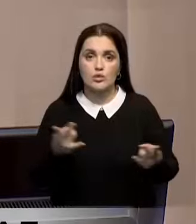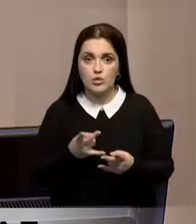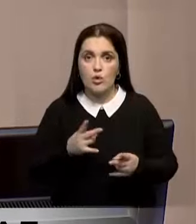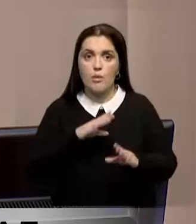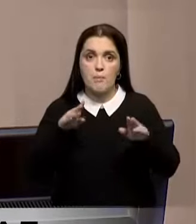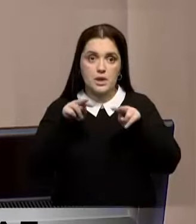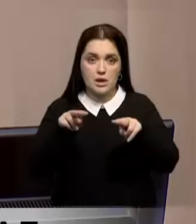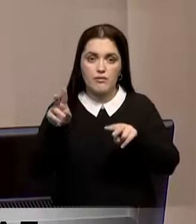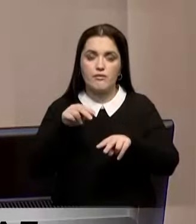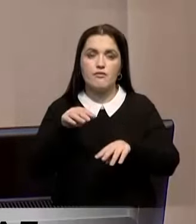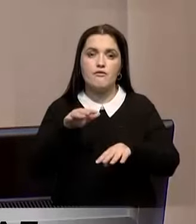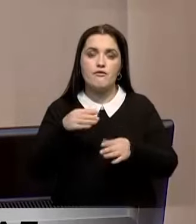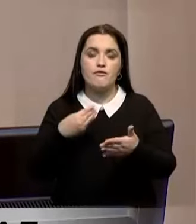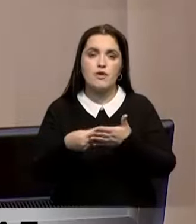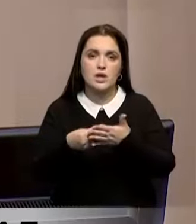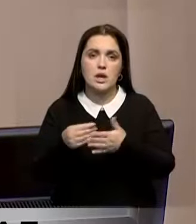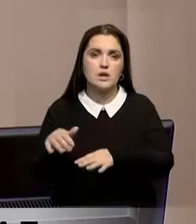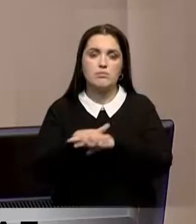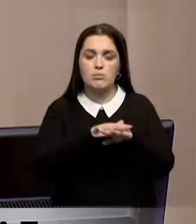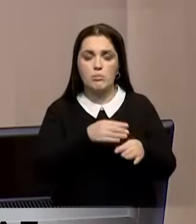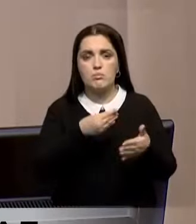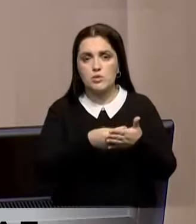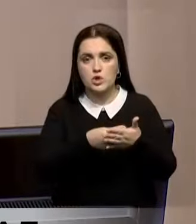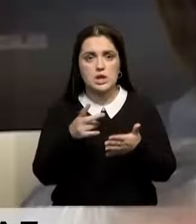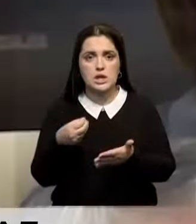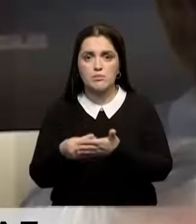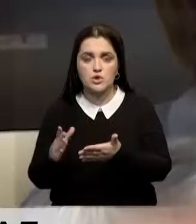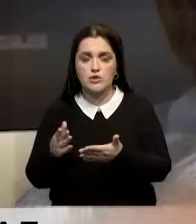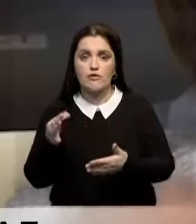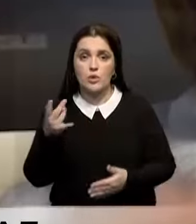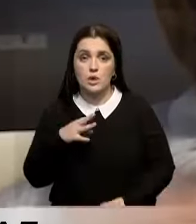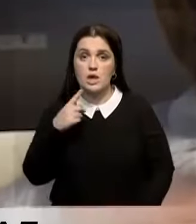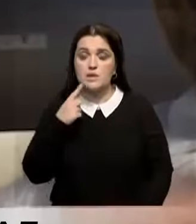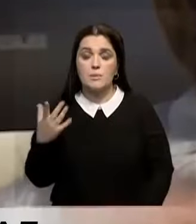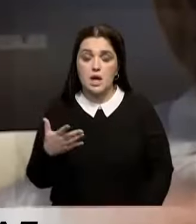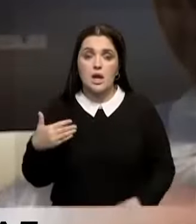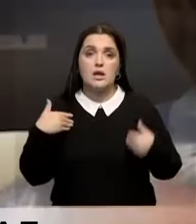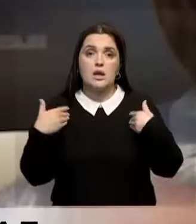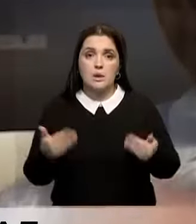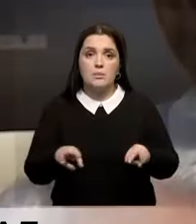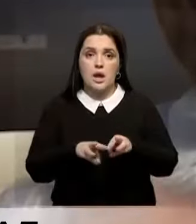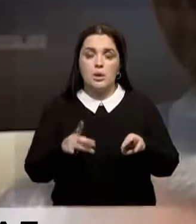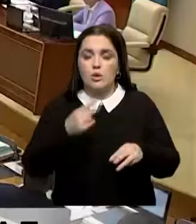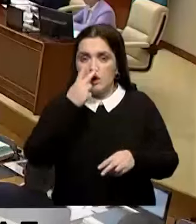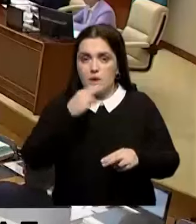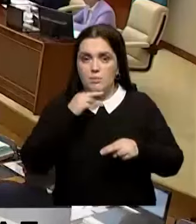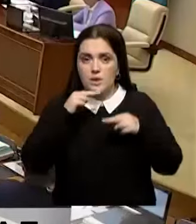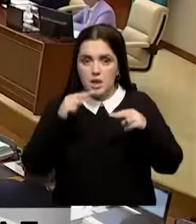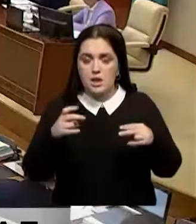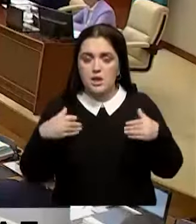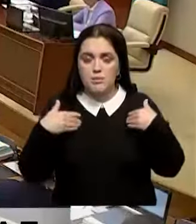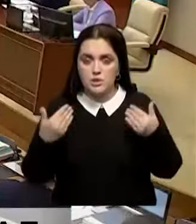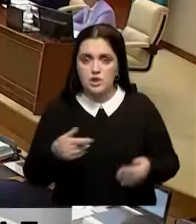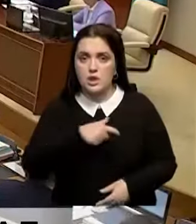все финансовые потоки. Это касается бюджетных и небюджетных фондов. Спикер рекомендовал правительству обратить внимание на предложения депутатов. Мнения